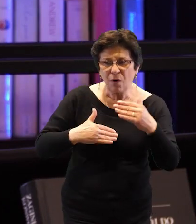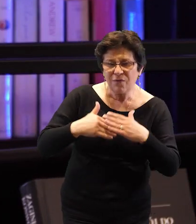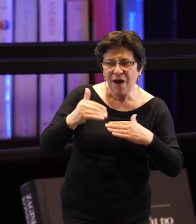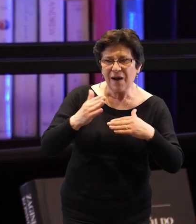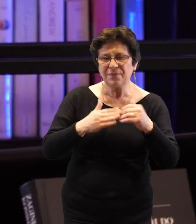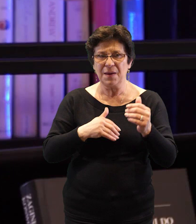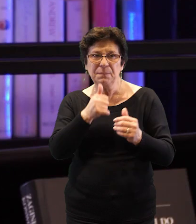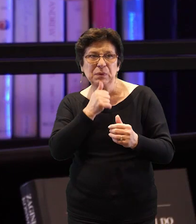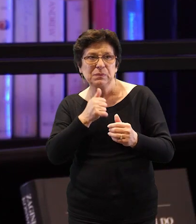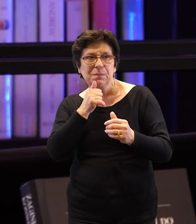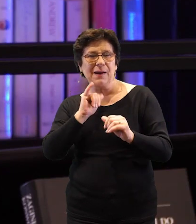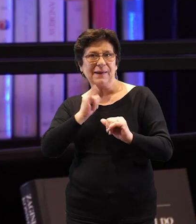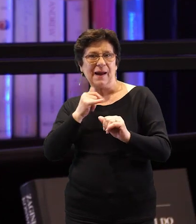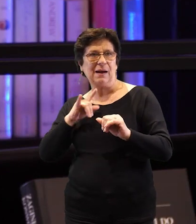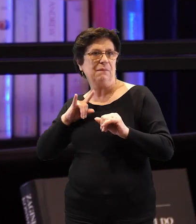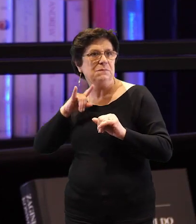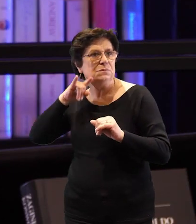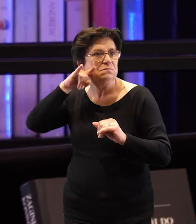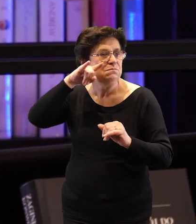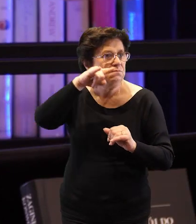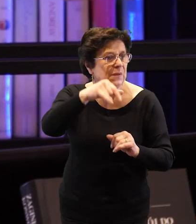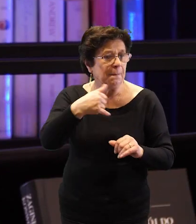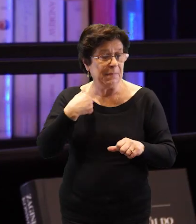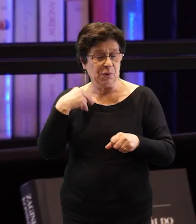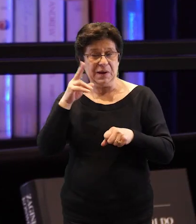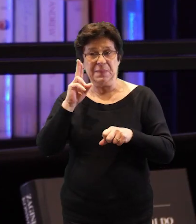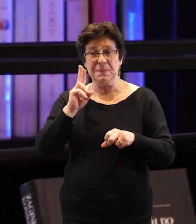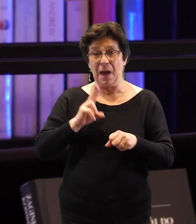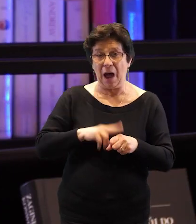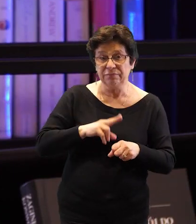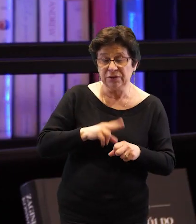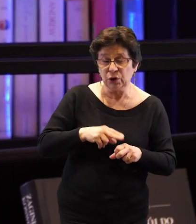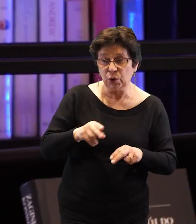oblatywane. Były podawane daty, kiedy były